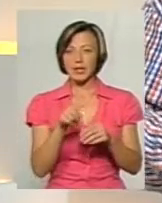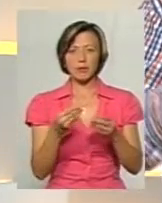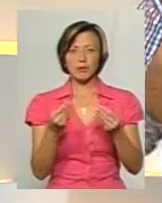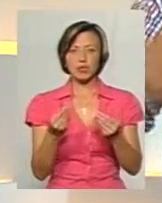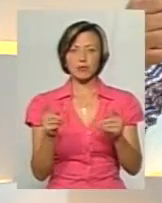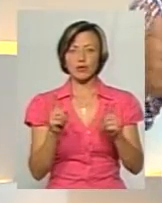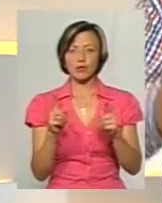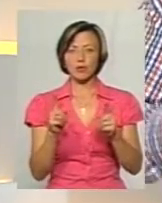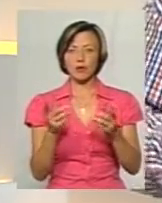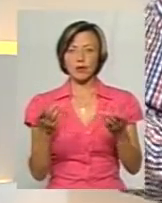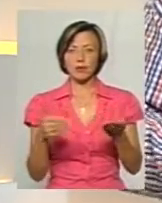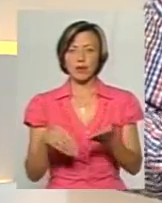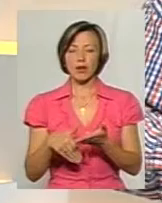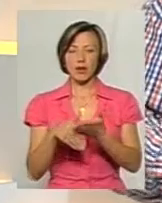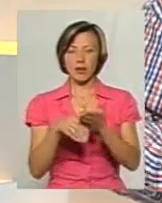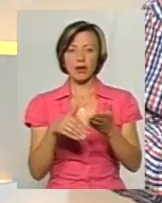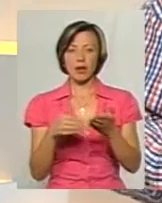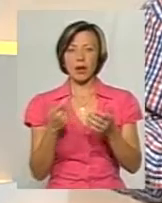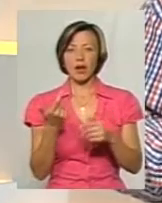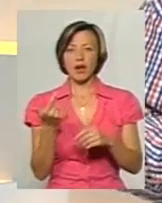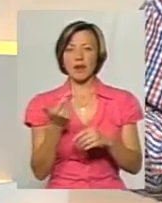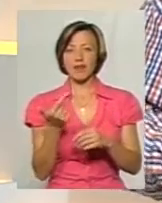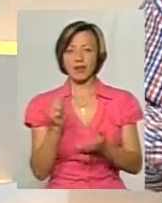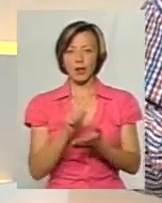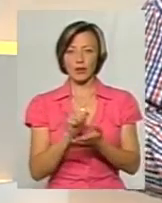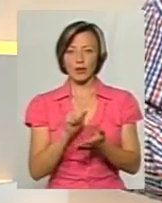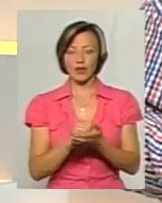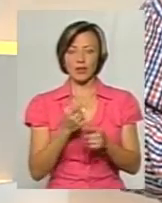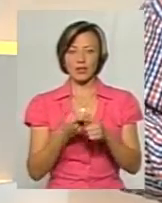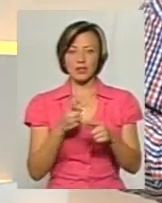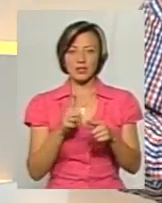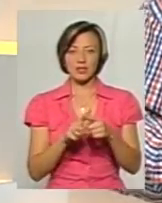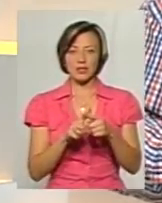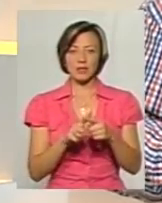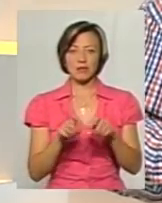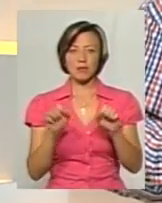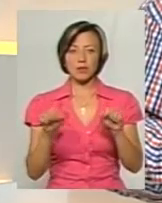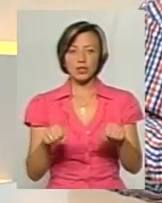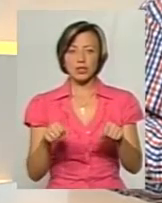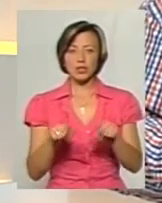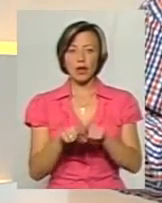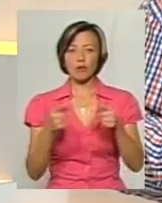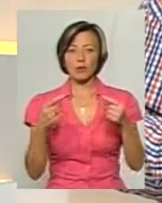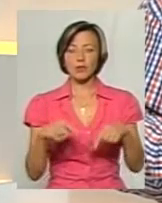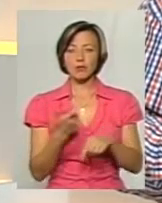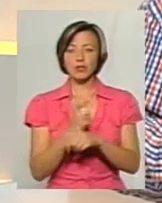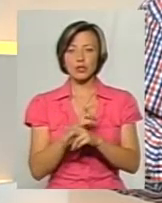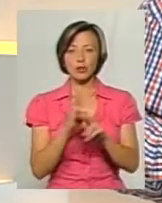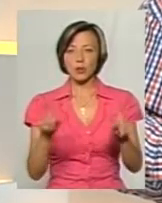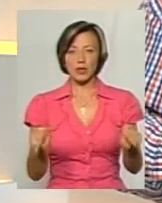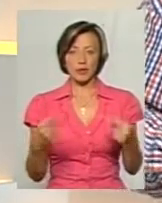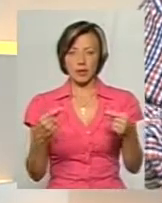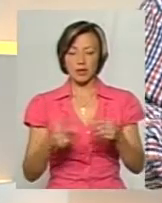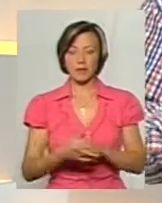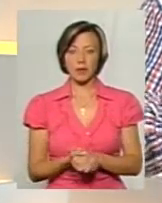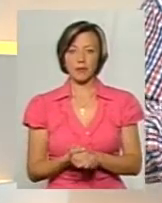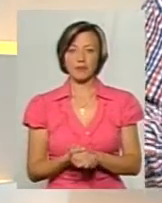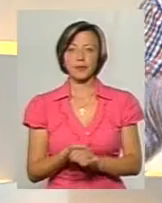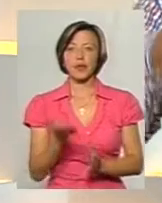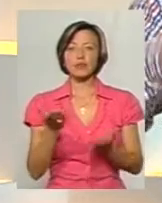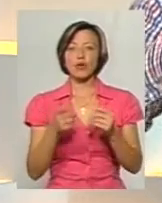що там розігріти економіку, трохи гривні надрукуємо. Це не розігріти економіку, це можна так і упустити, що більше ніхто ніколи не підніме. І